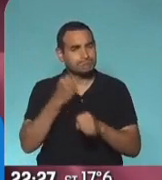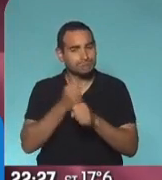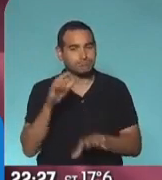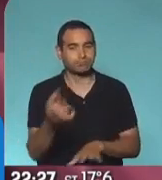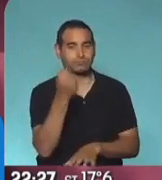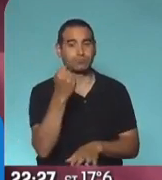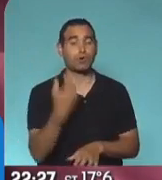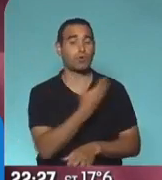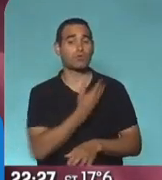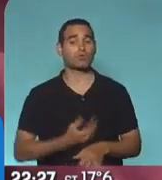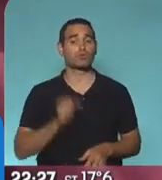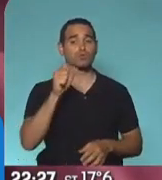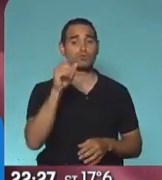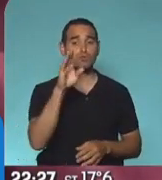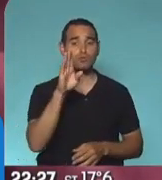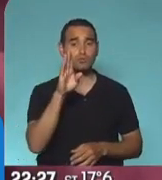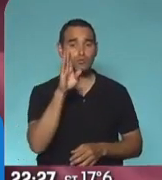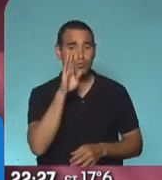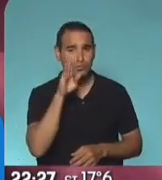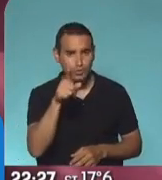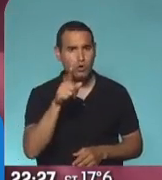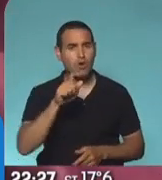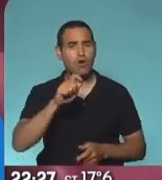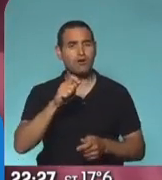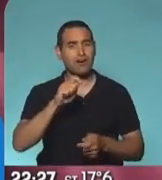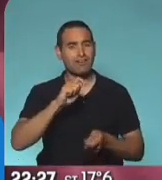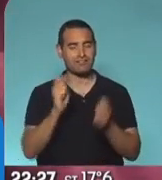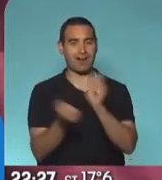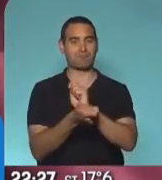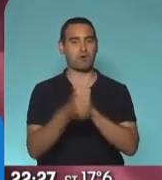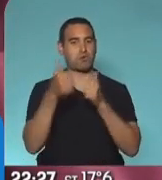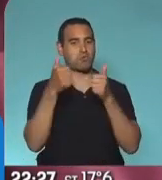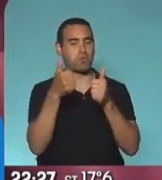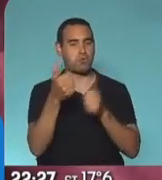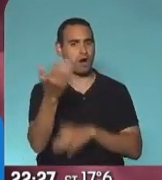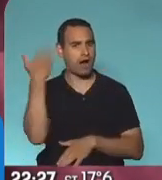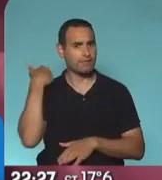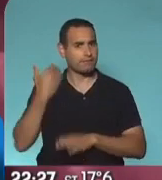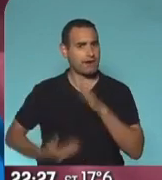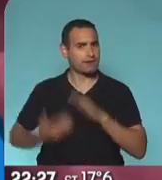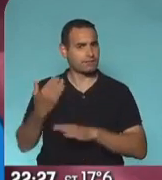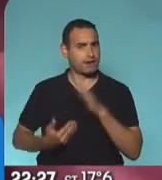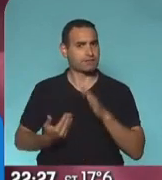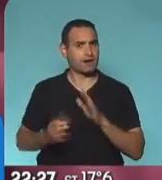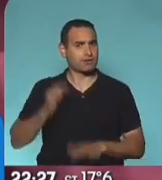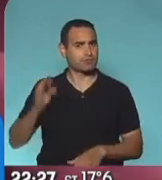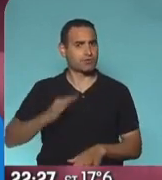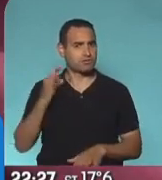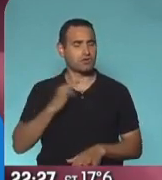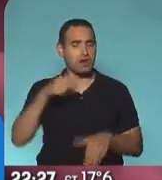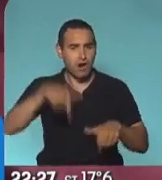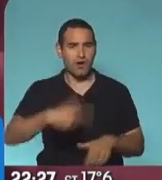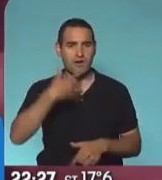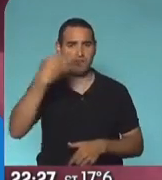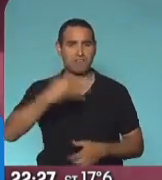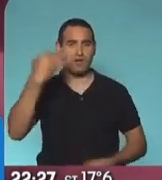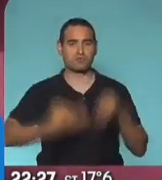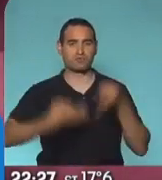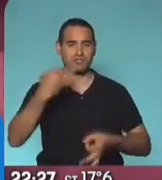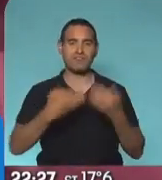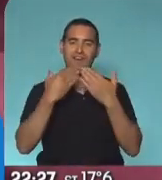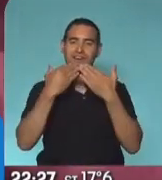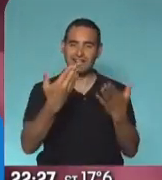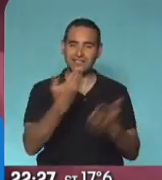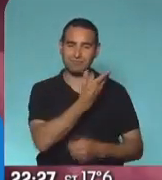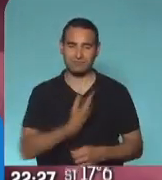ממשל טראמפ תיקן כאן עוול היסטורי, התייצב עם האמת והצדק. אני מודה לנשיא טראמפ